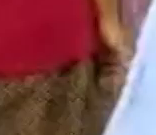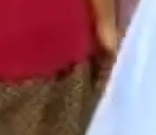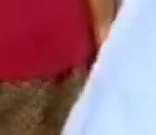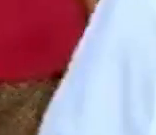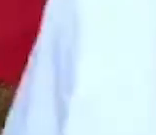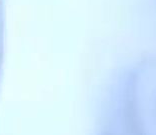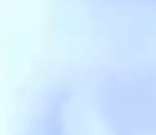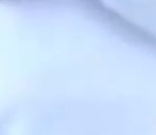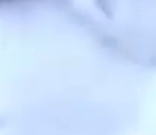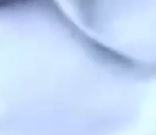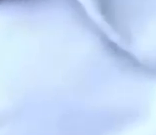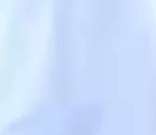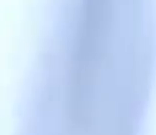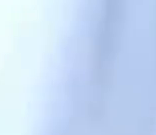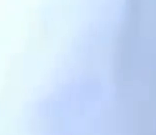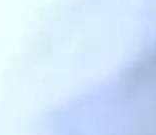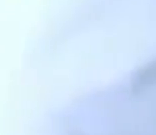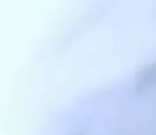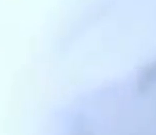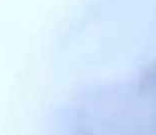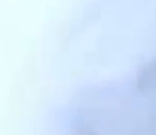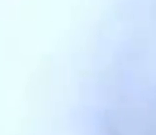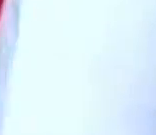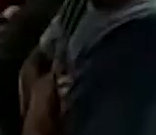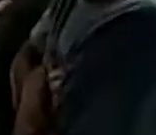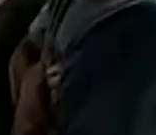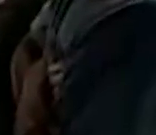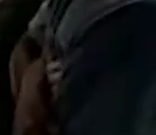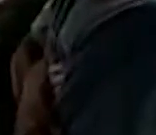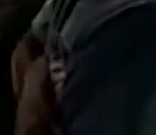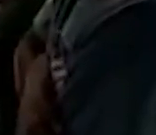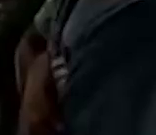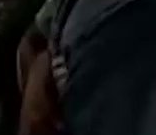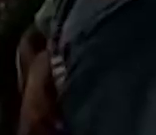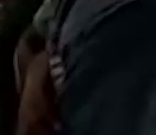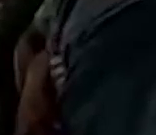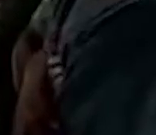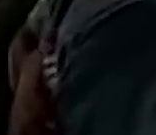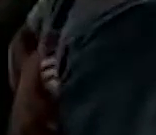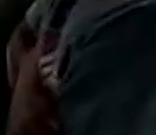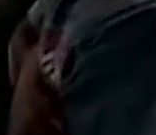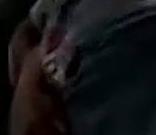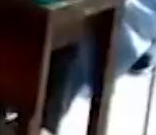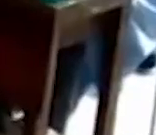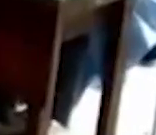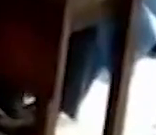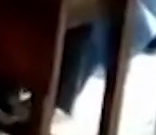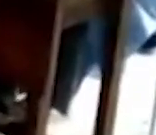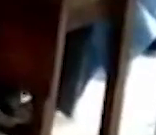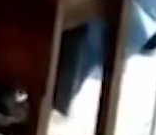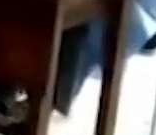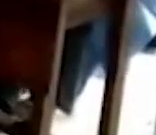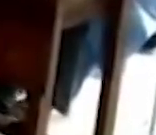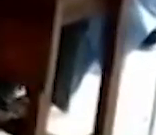Sebelumnya, 1 Januari rapid test dilakukan kepada 121 pedagang. 36 pedagang diantaranya reaktif terhadap